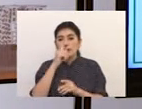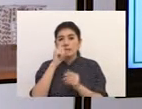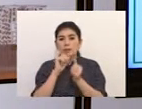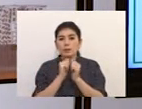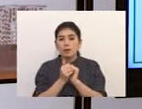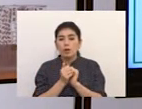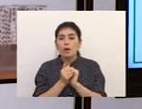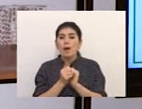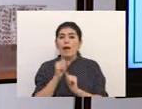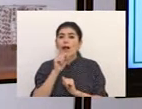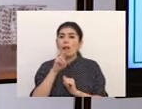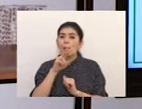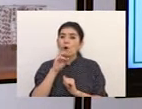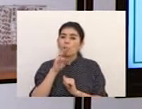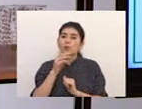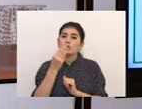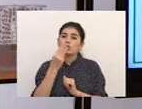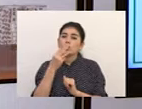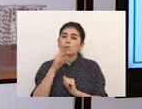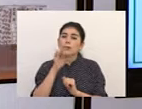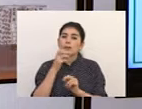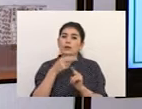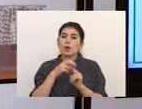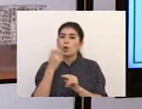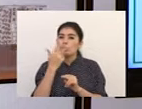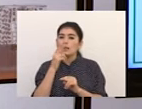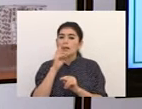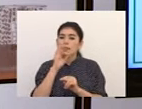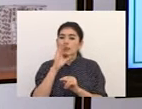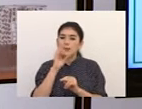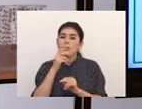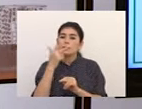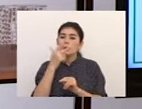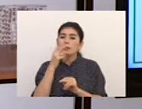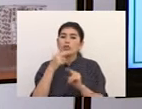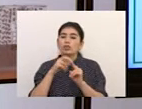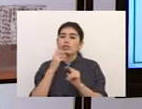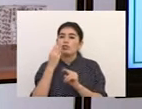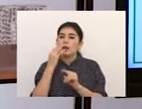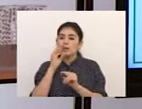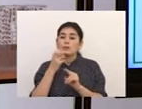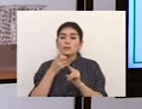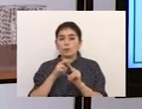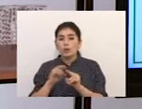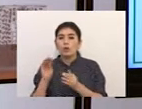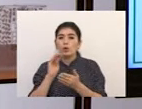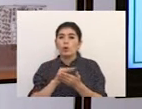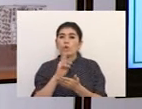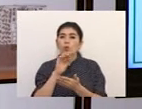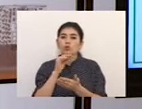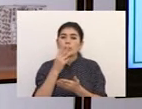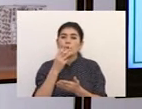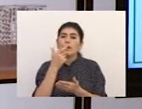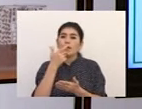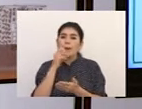Esladingiz-a? Alpomish dostondan keltirilgan parchada 3 ta kesim bor, 3 ta kesimlik shakli bor, shuning uchun ham qo'shma gap hisoblanadi.